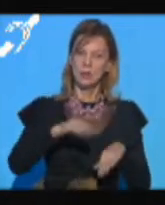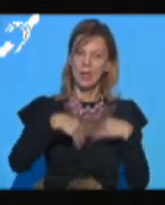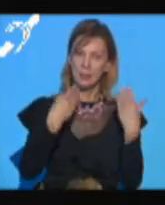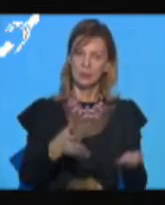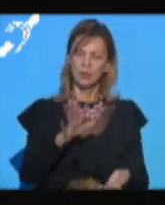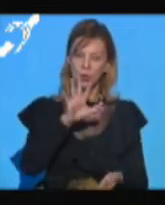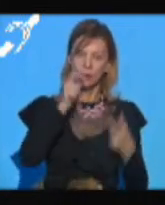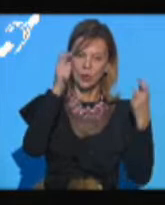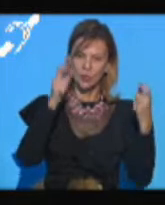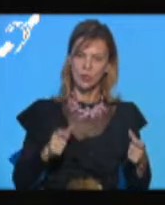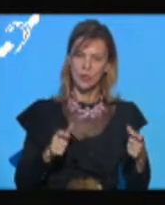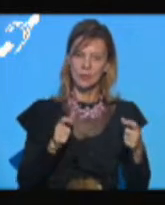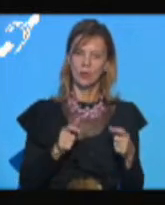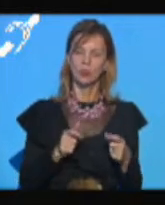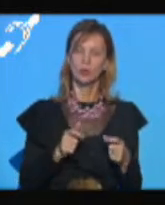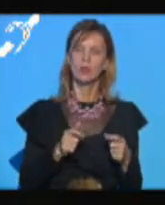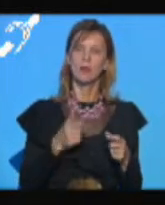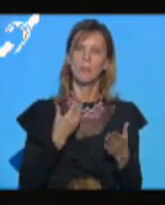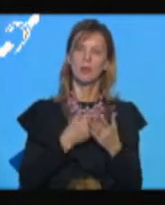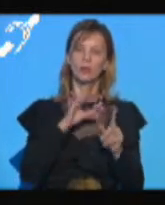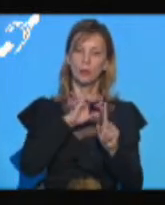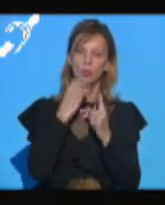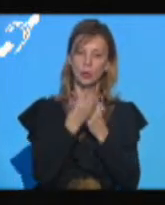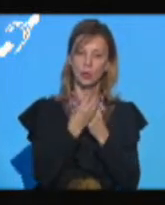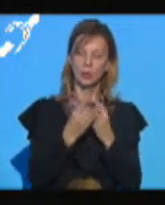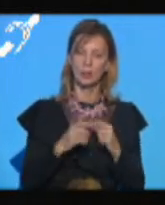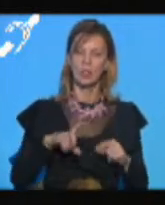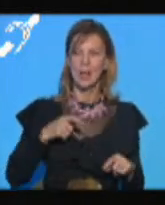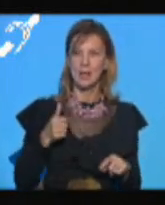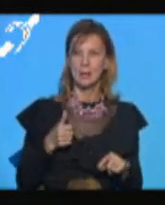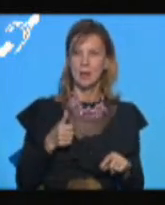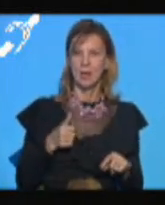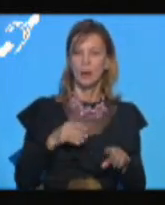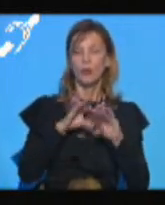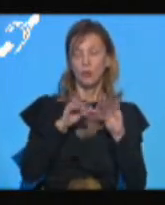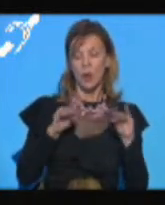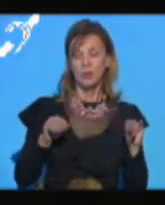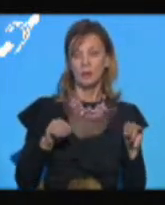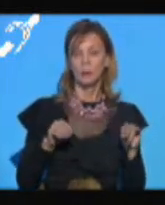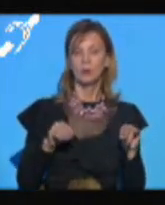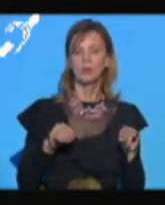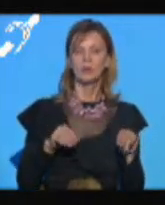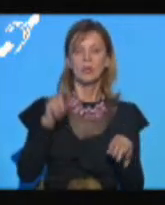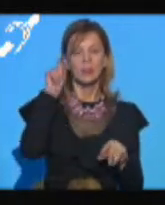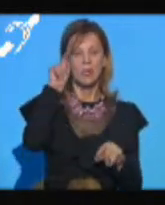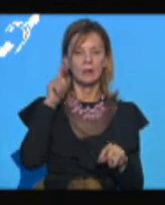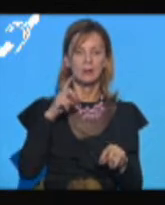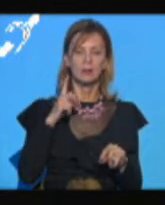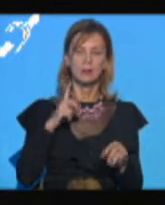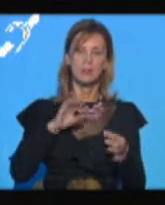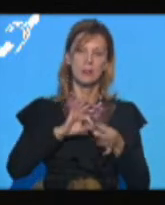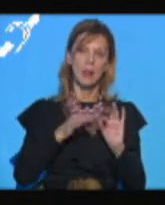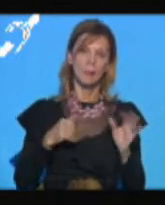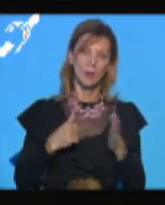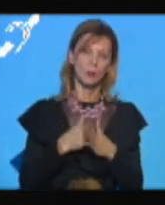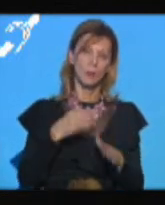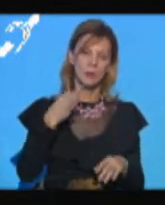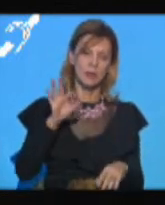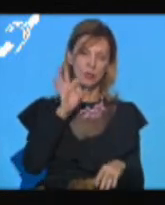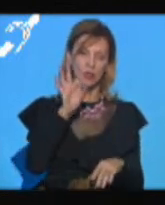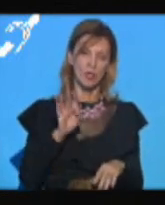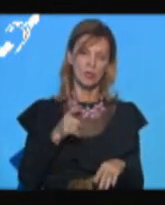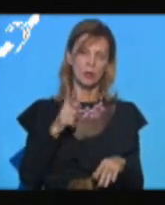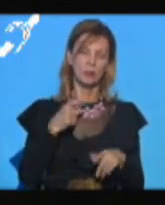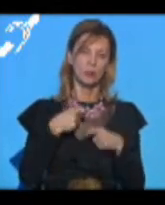5 instituții subordonate pe zona de cultură. Este destul de mult, dați-mi voie să cred, înseamnă aproape 10% din total